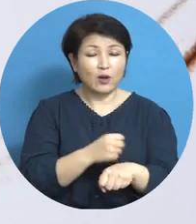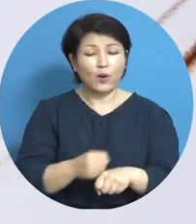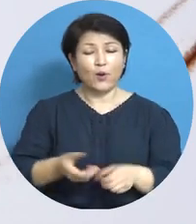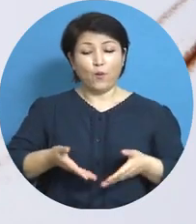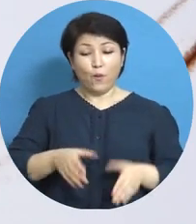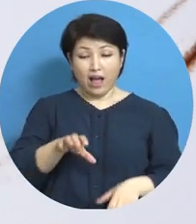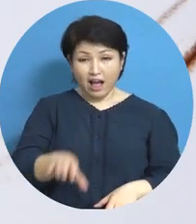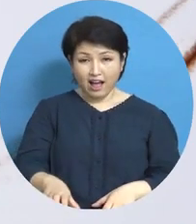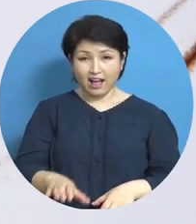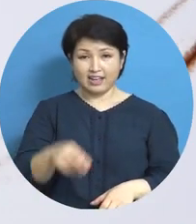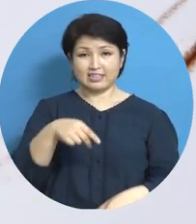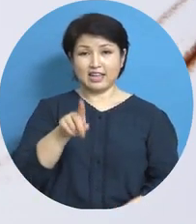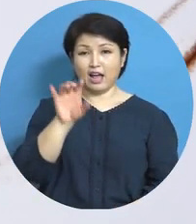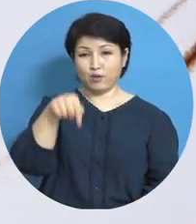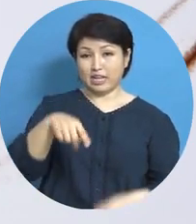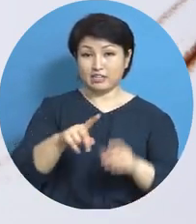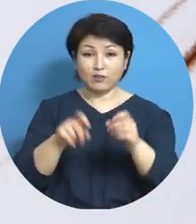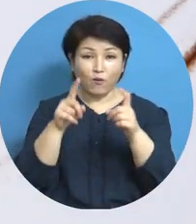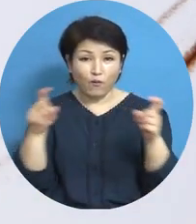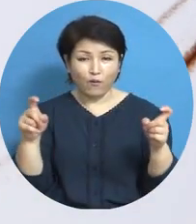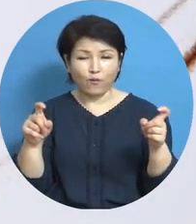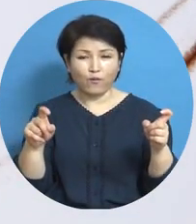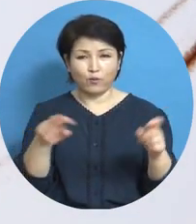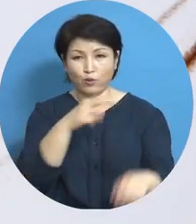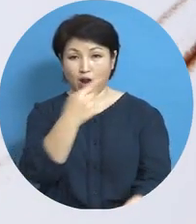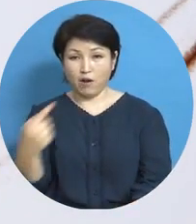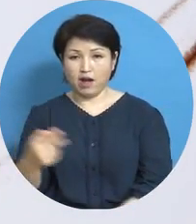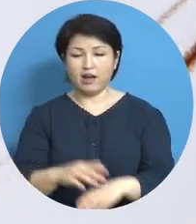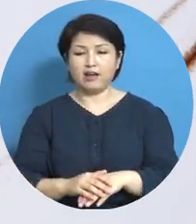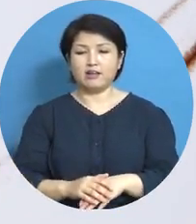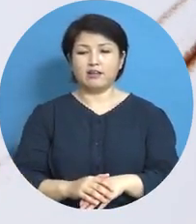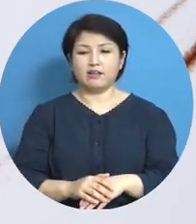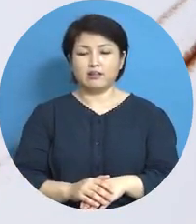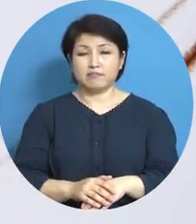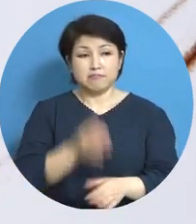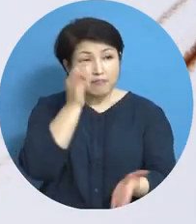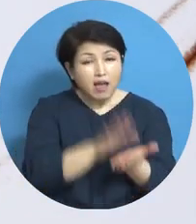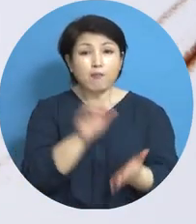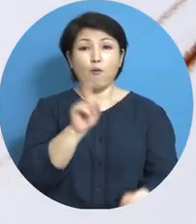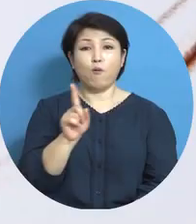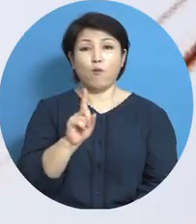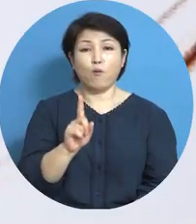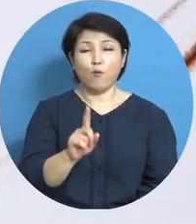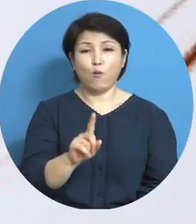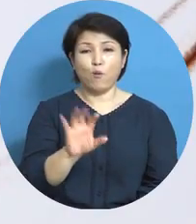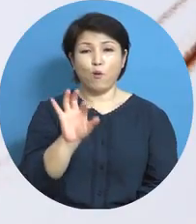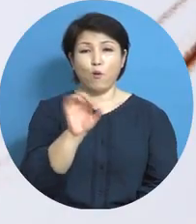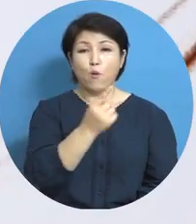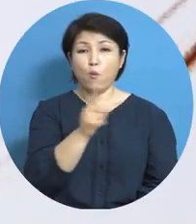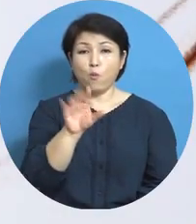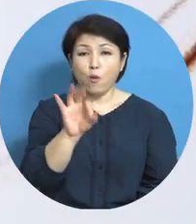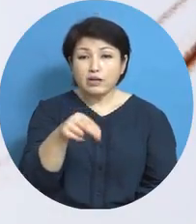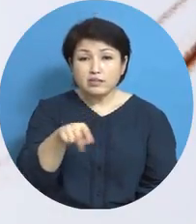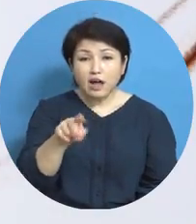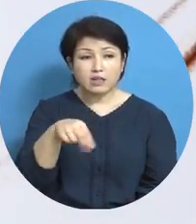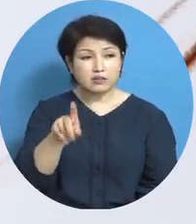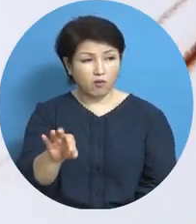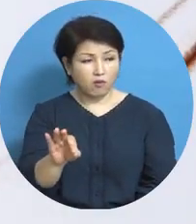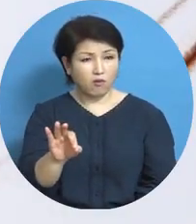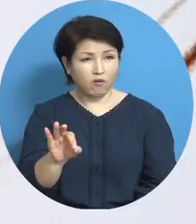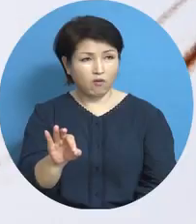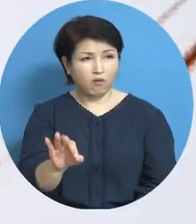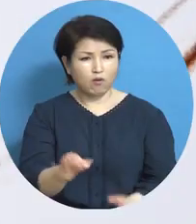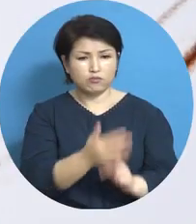고향 사회성으로 돌아와서는 자기가 거기서 본 게 뭐밖에 없어요? 왕사성 밖에 있는 중림정사네요.